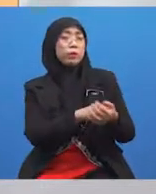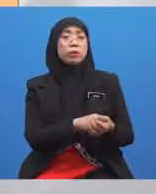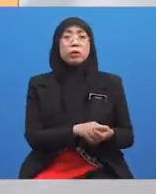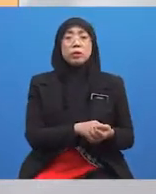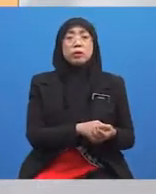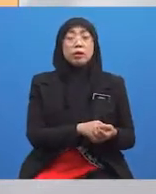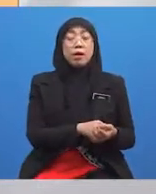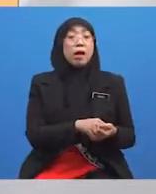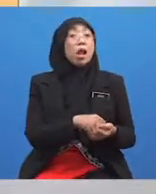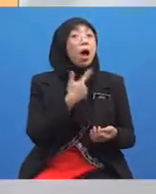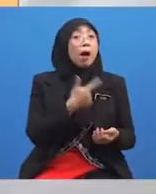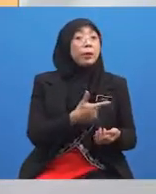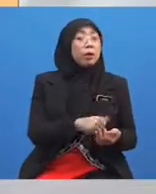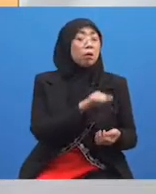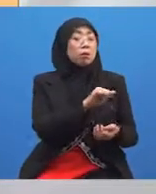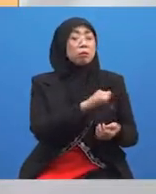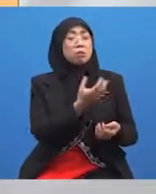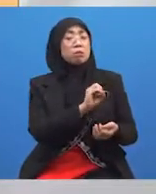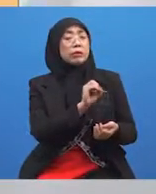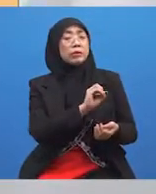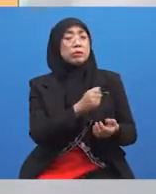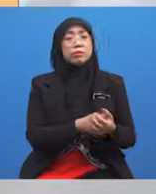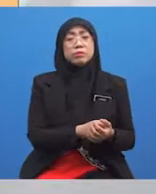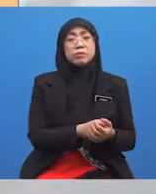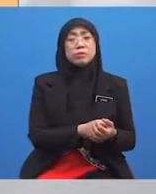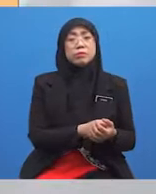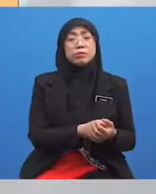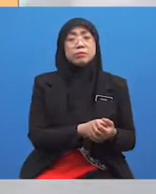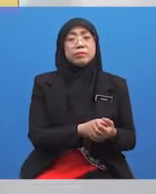kerana sebelum ini syarikat A tidak mengeluarkan produk ini.